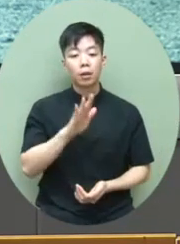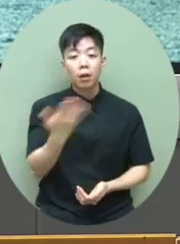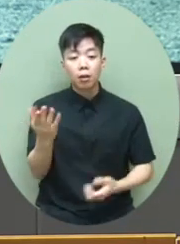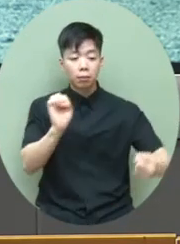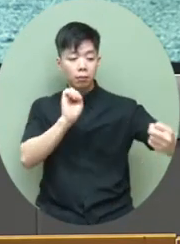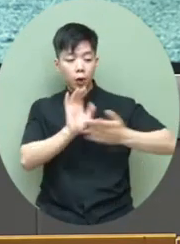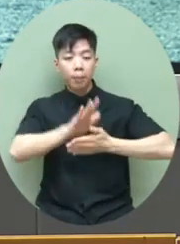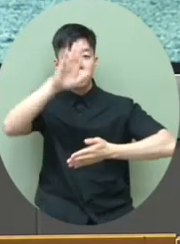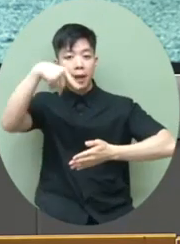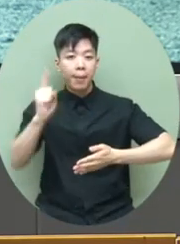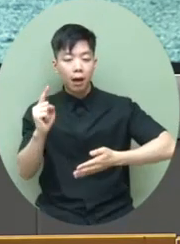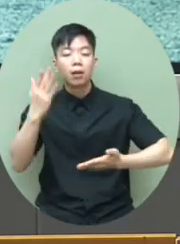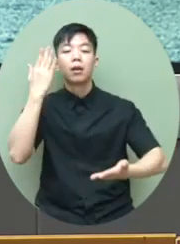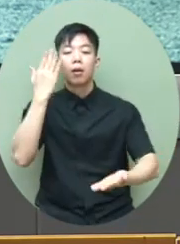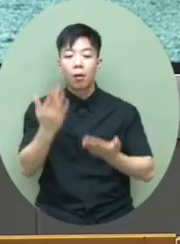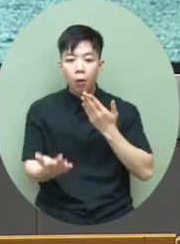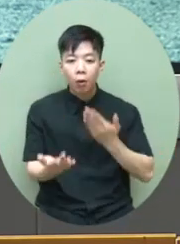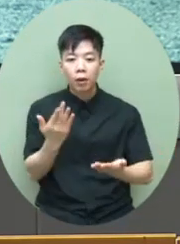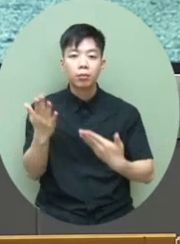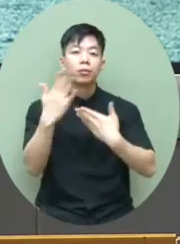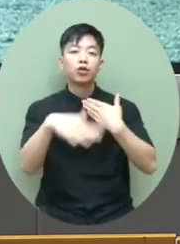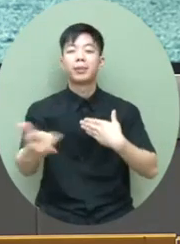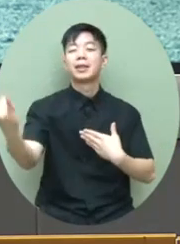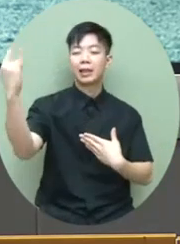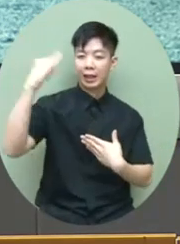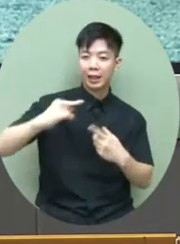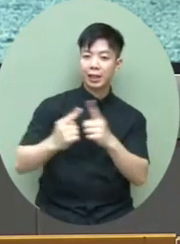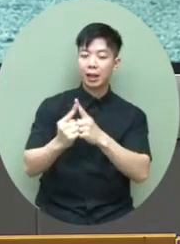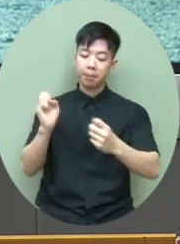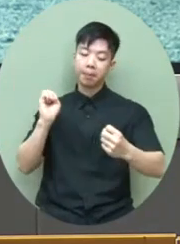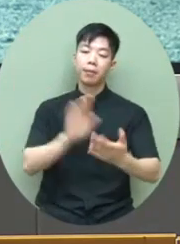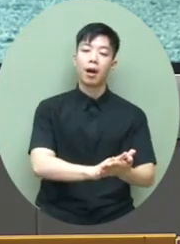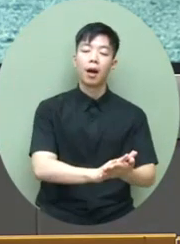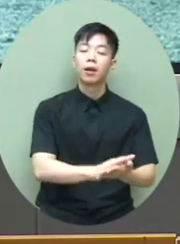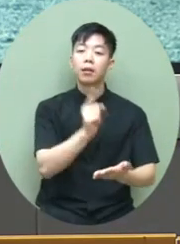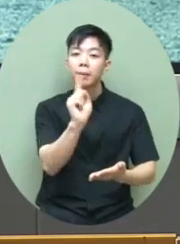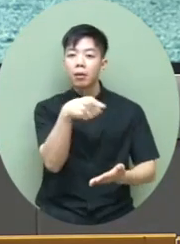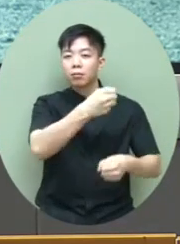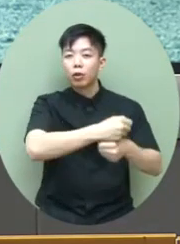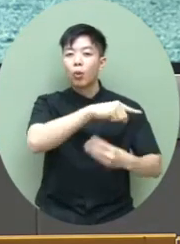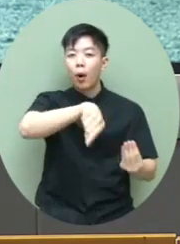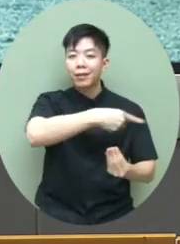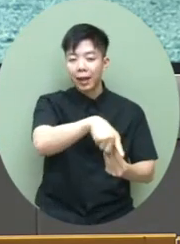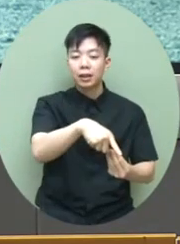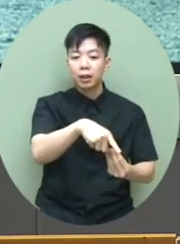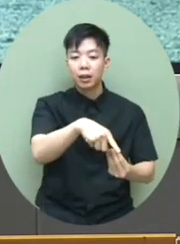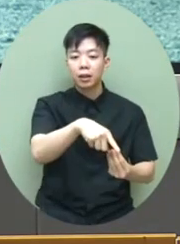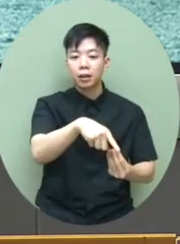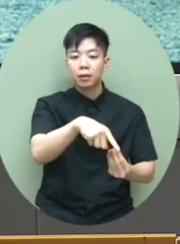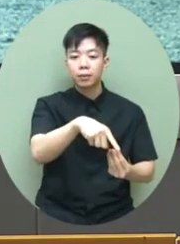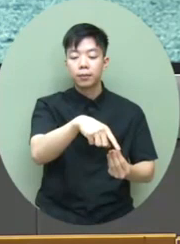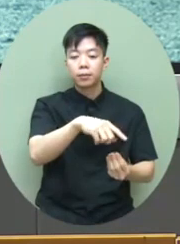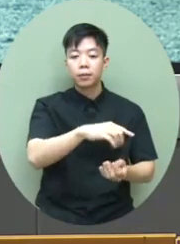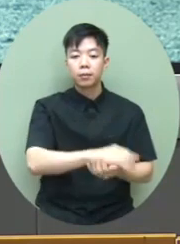源頭呢有機會是一些跟輸入性有關，因為它在機場工作，在那裡可能都會有一